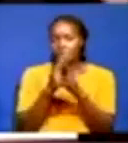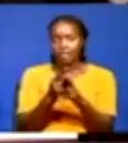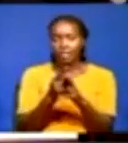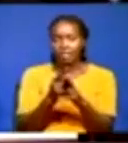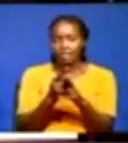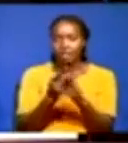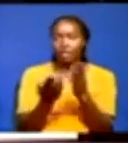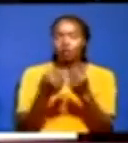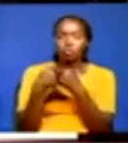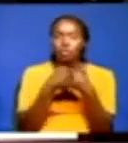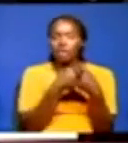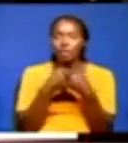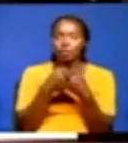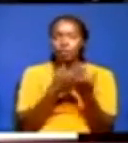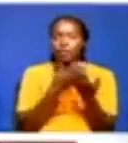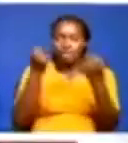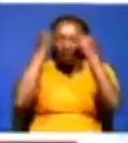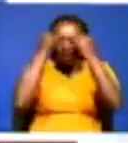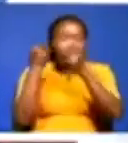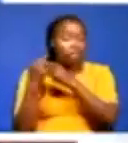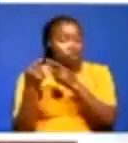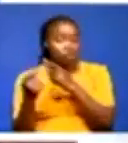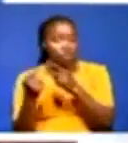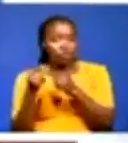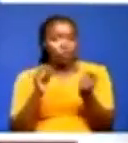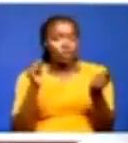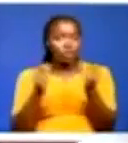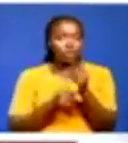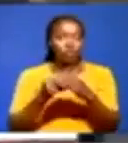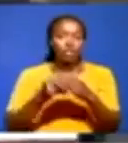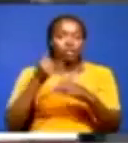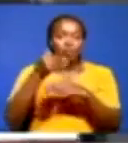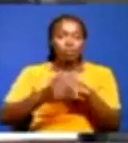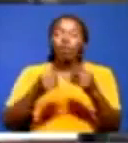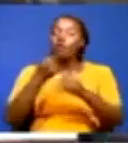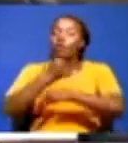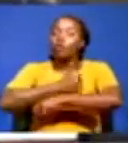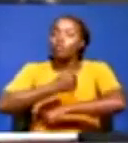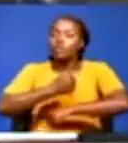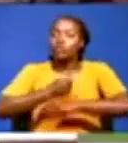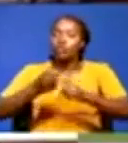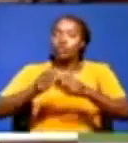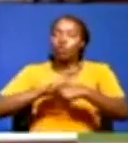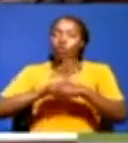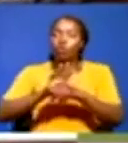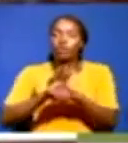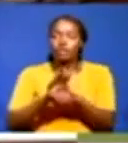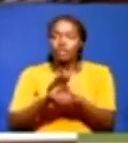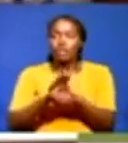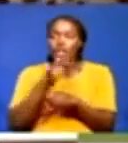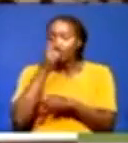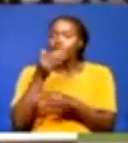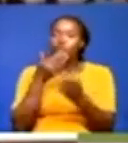licha changamoto zilizowakabili wanafunzi kutokana kubadilishwa kwa ratiba ya masomo kufuatia janga la COVID-19. I wish to